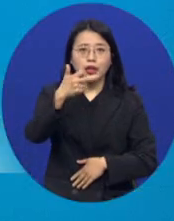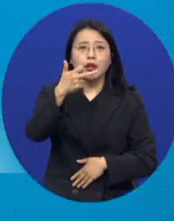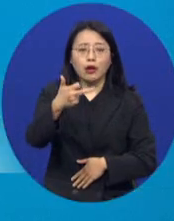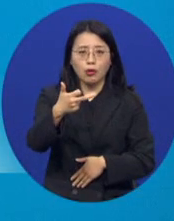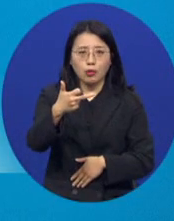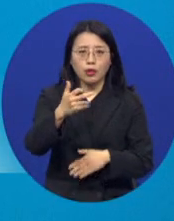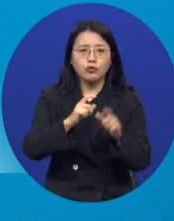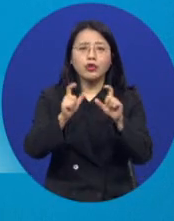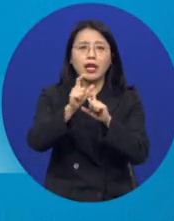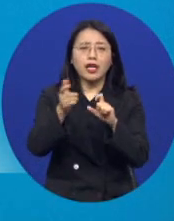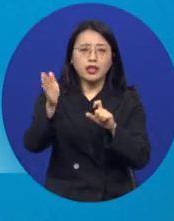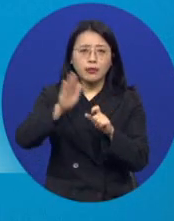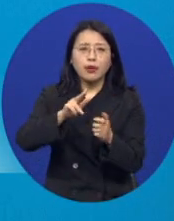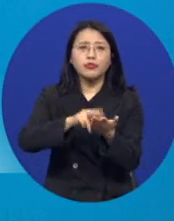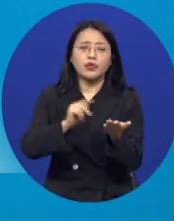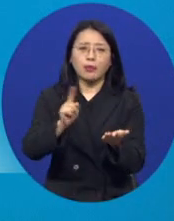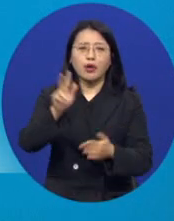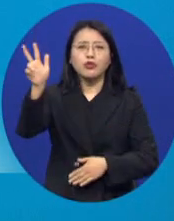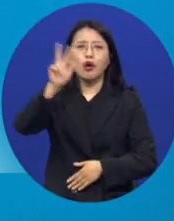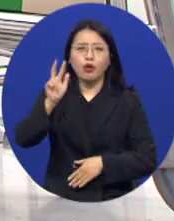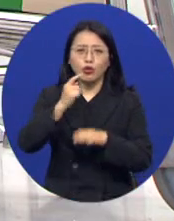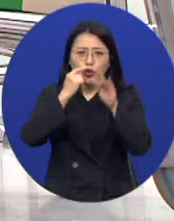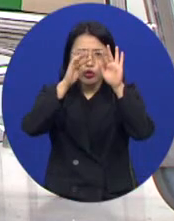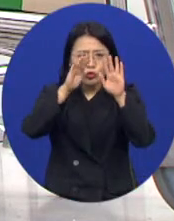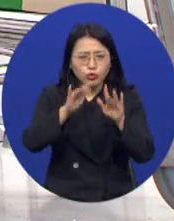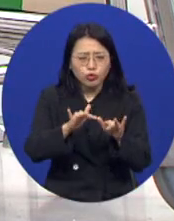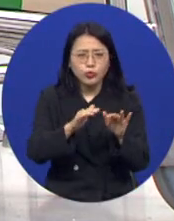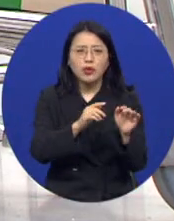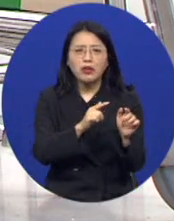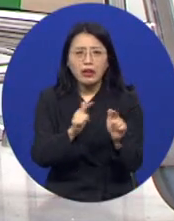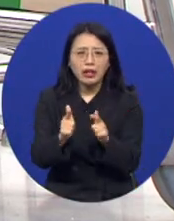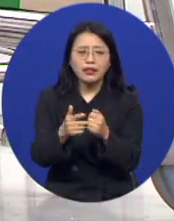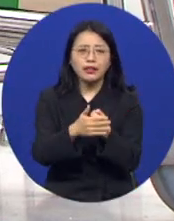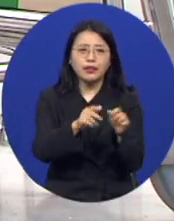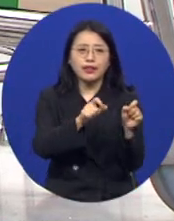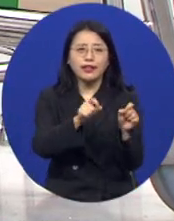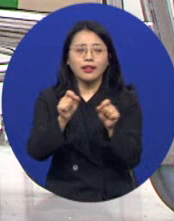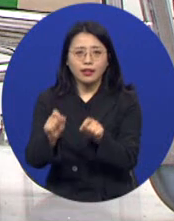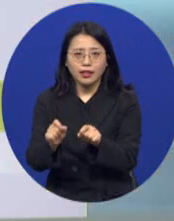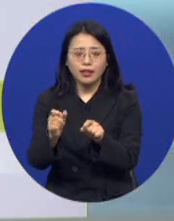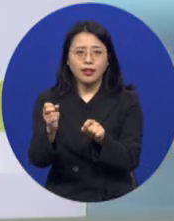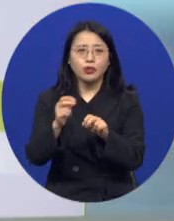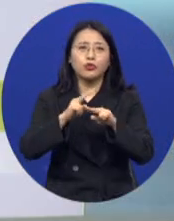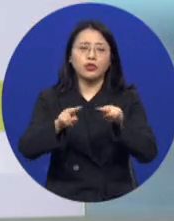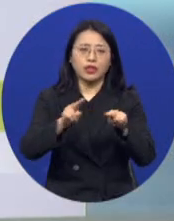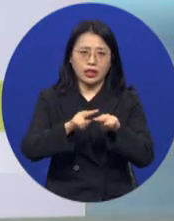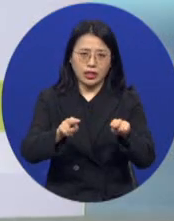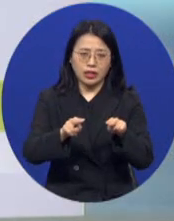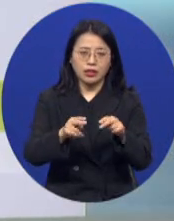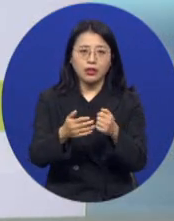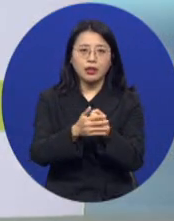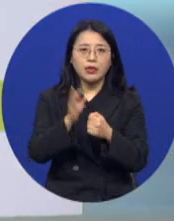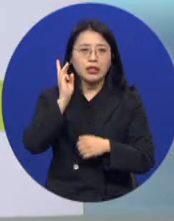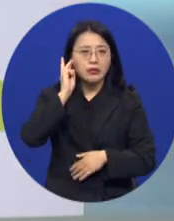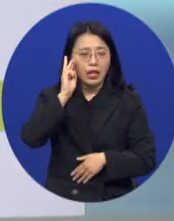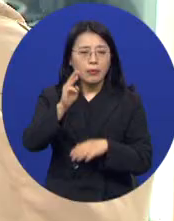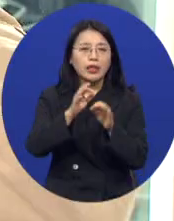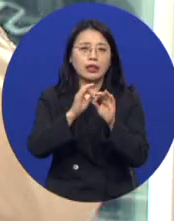투입됐지만 중부지방 눈 날씨와 연결편 사정 등으로 지연과 결항이 속출하며 귀경 정체는 사흘째